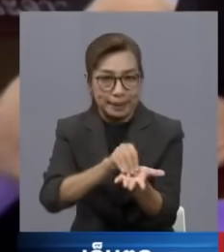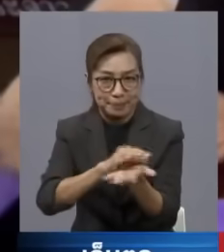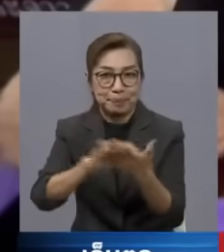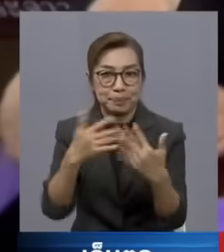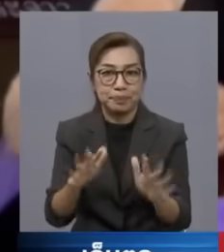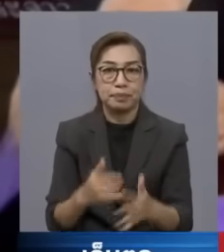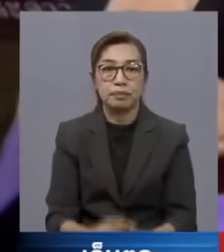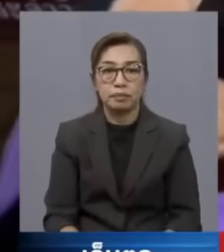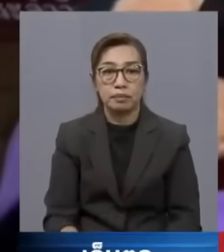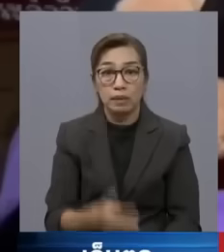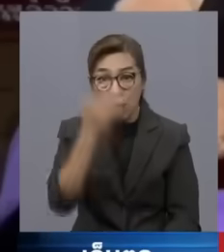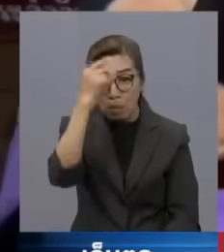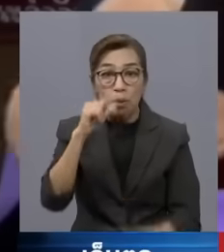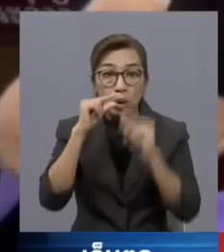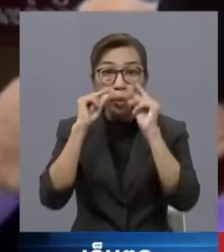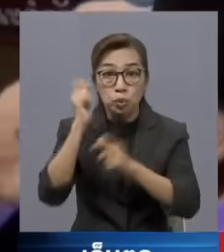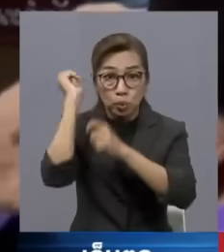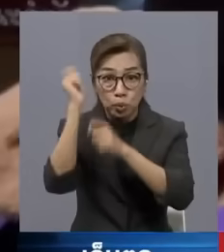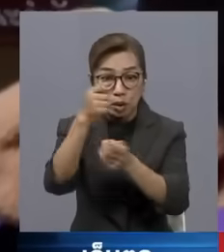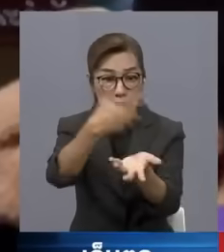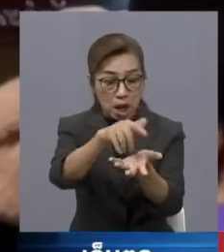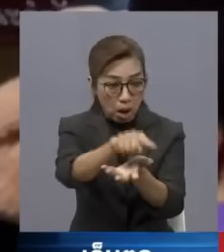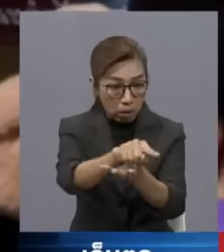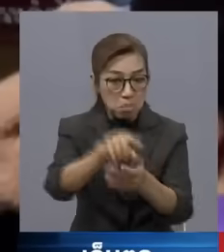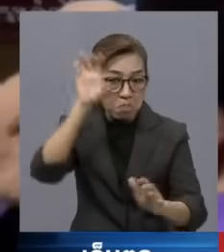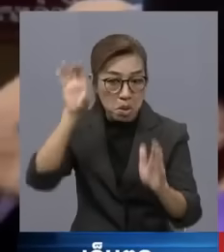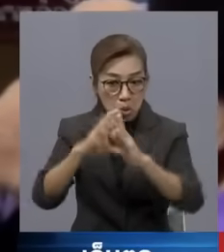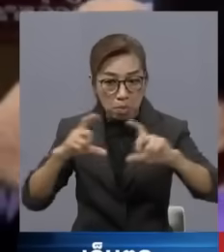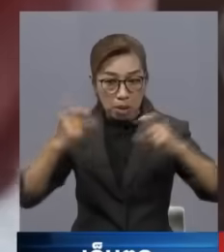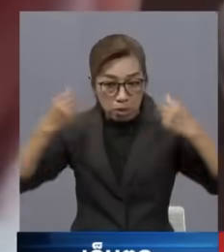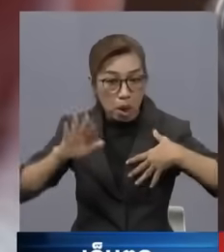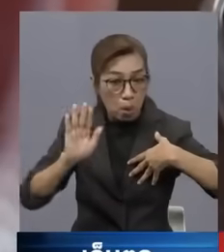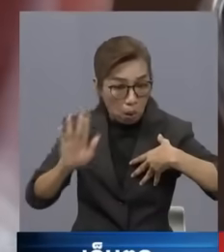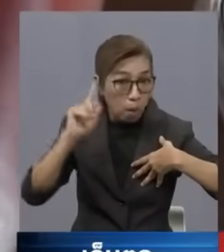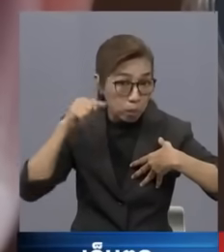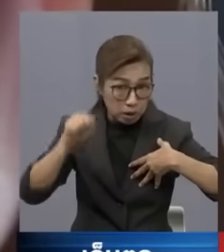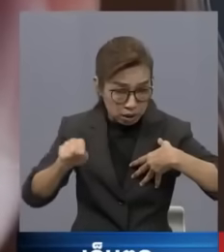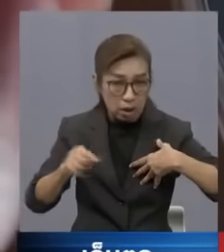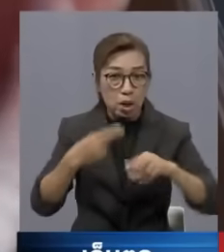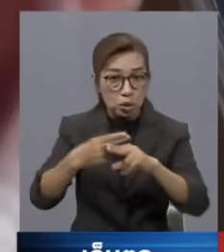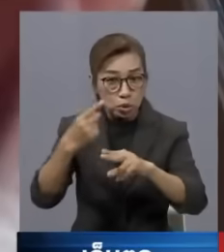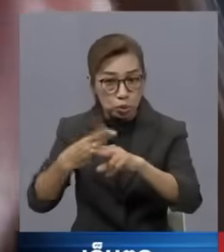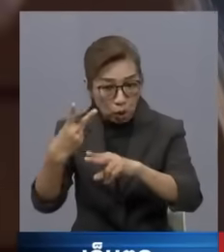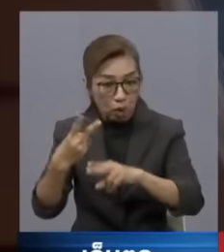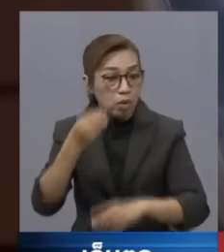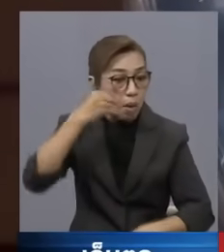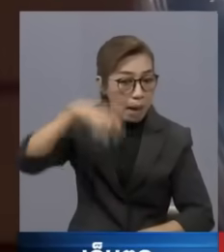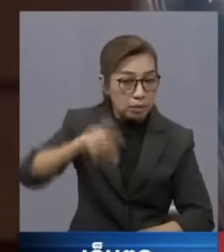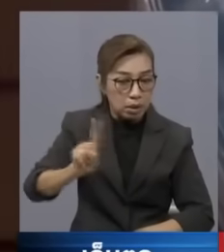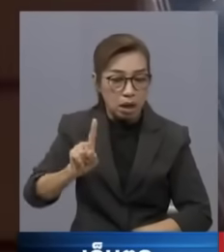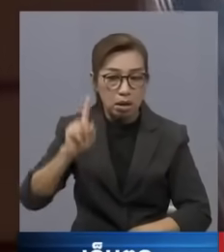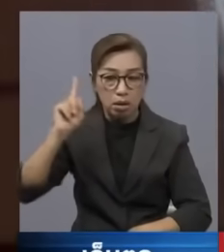เพราะว่าการแฉของครูชูวิทย์ก็มีทั้งรูปบัตรของเธอชื่อเธอชื่อเปิดบ้านเธอด้วย